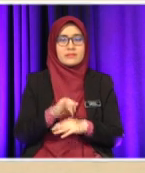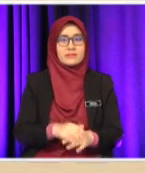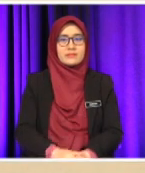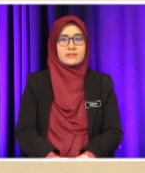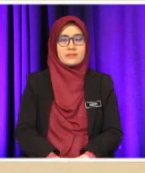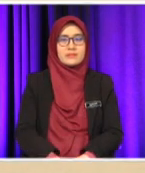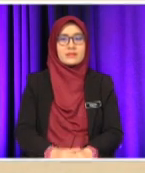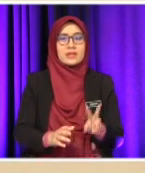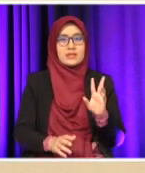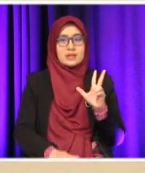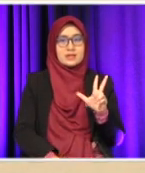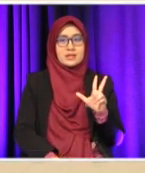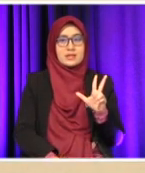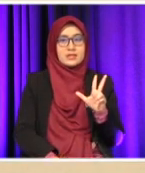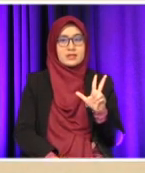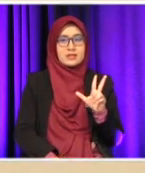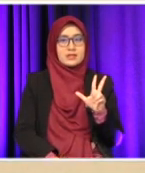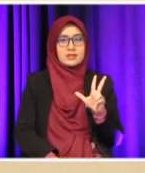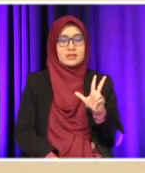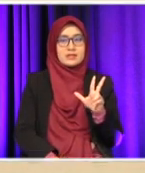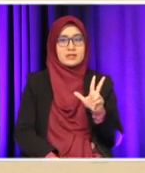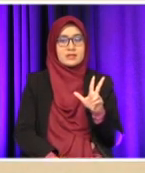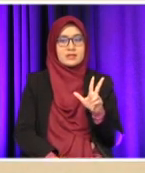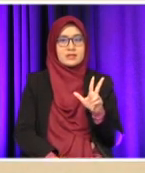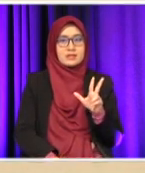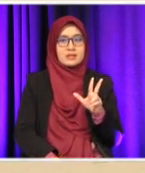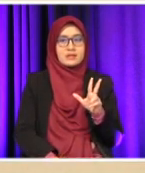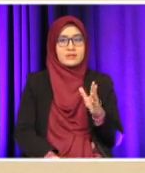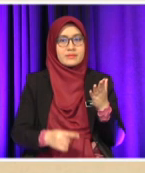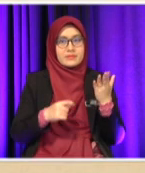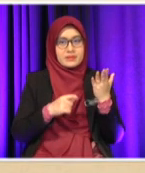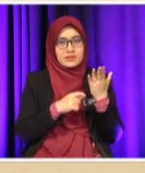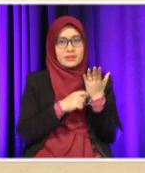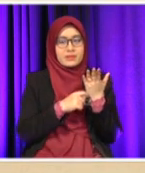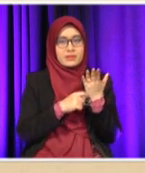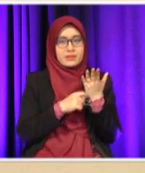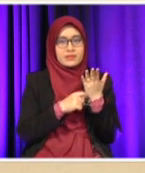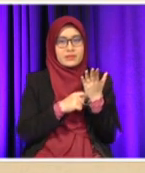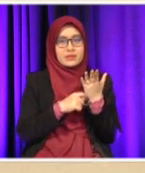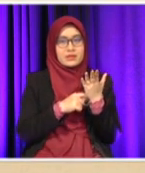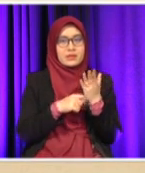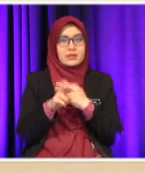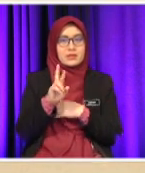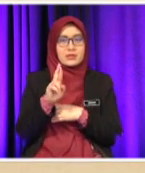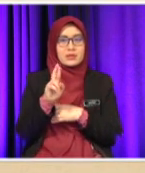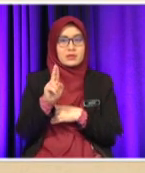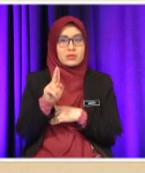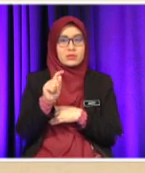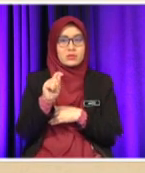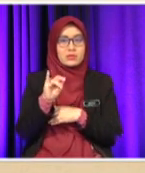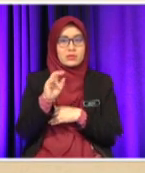yang ketiga menambah rooting gadget menambah rutin kerja